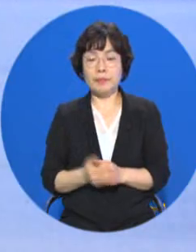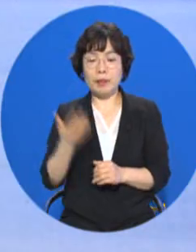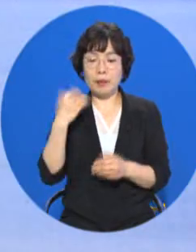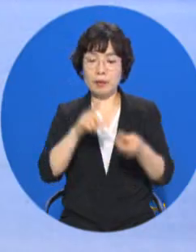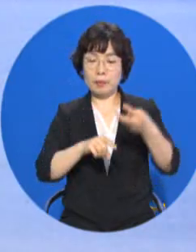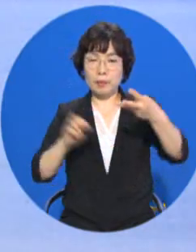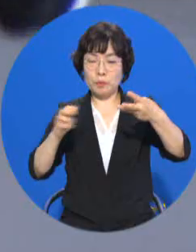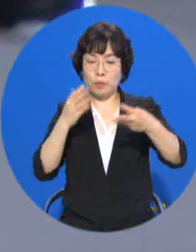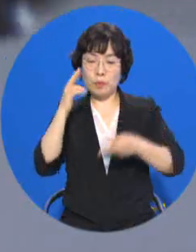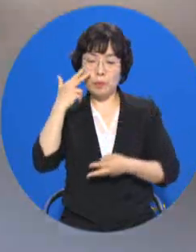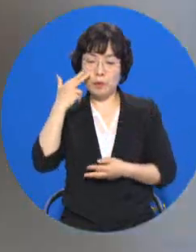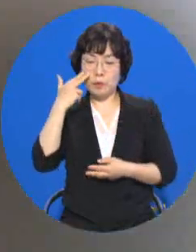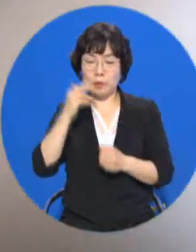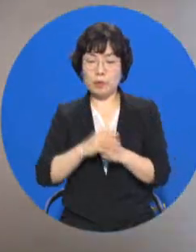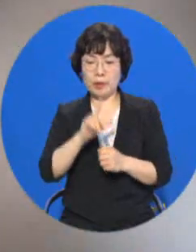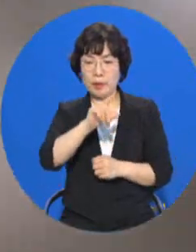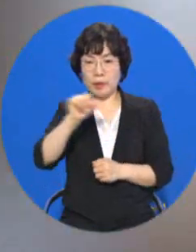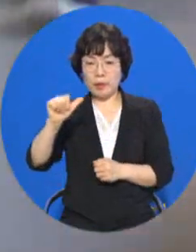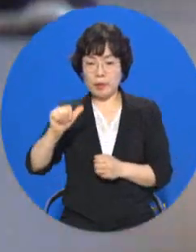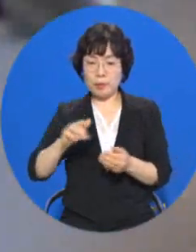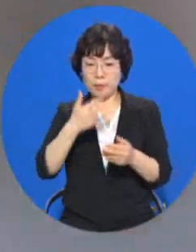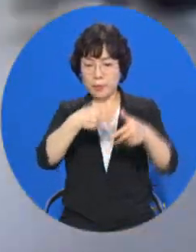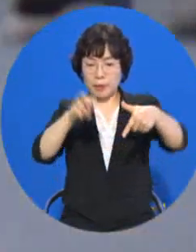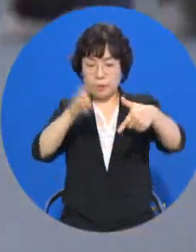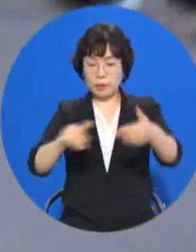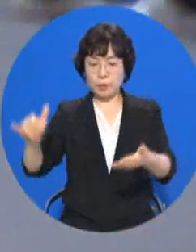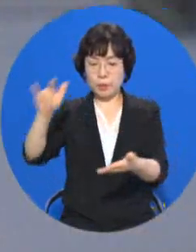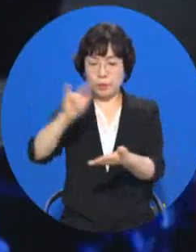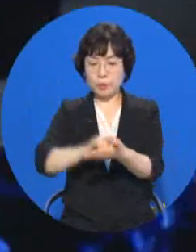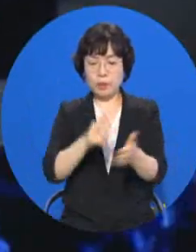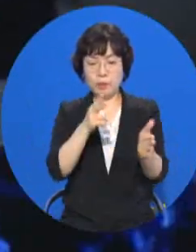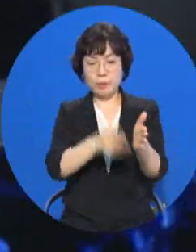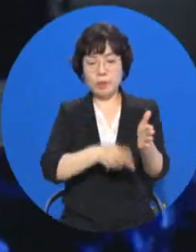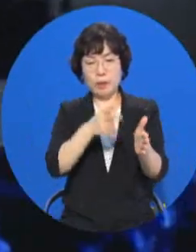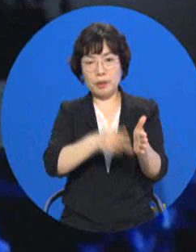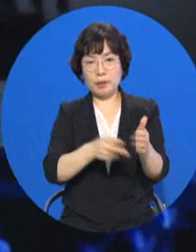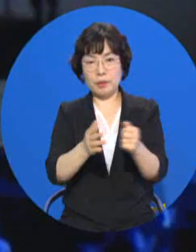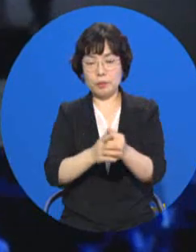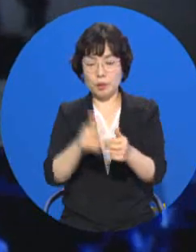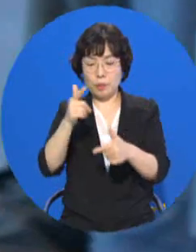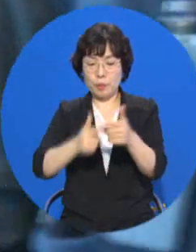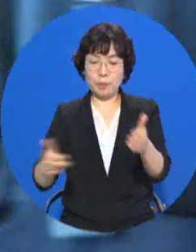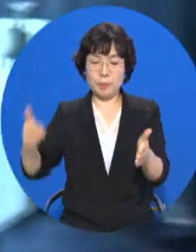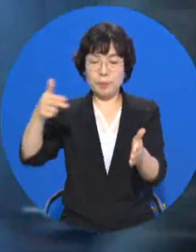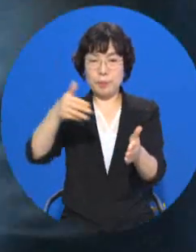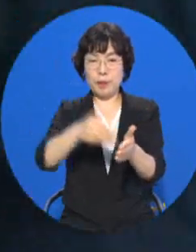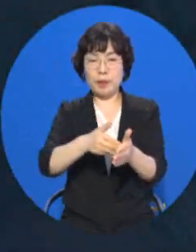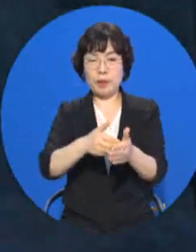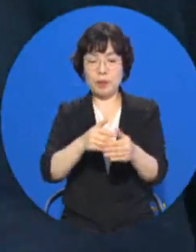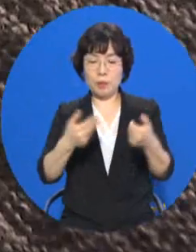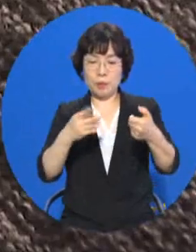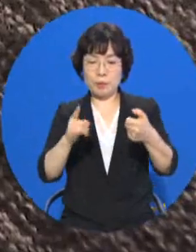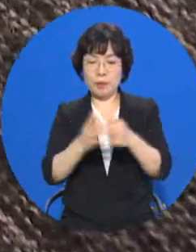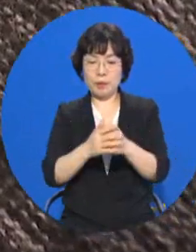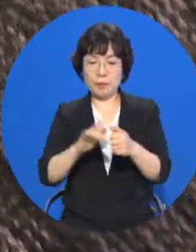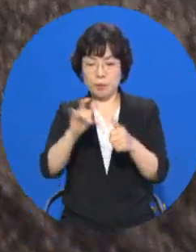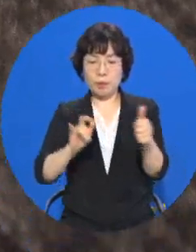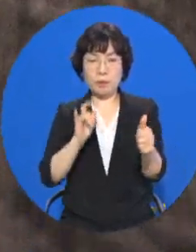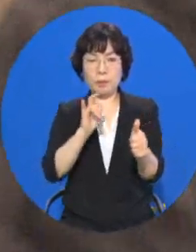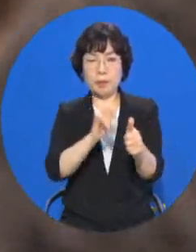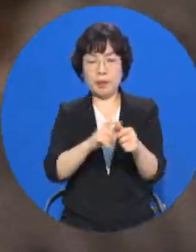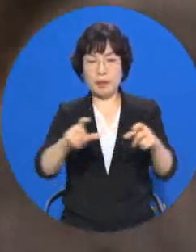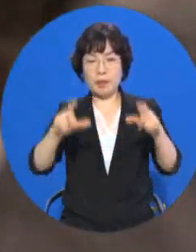지난달 30일 미국 뉴욕에서 인천공항으로 입국해 KTX를 타고 목포역으로 온 50대 여성 A씨가 코로나19 확진